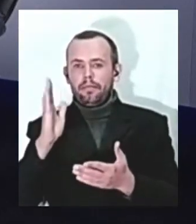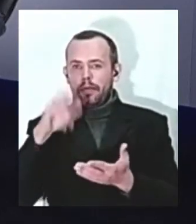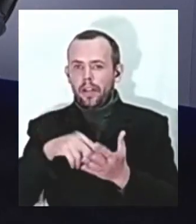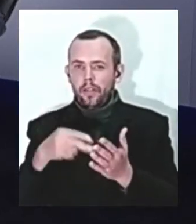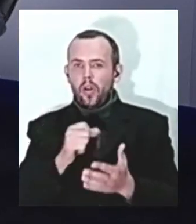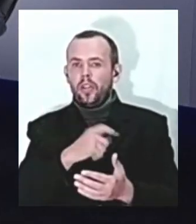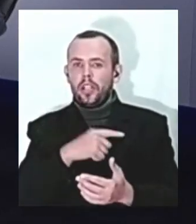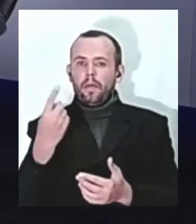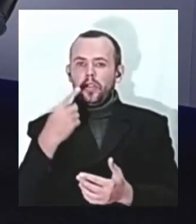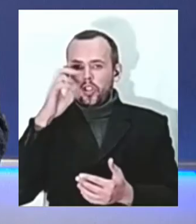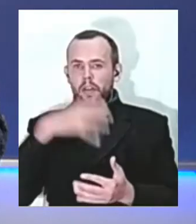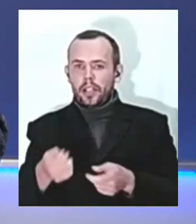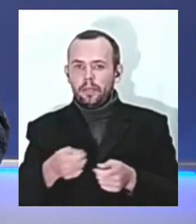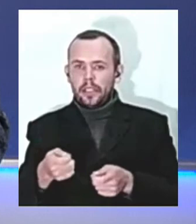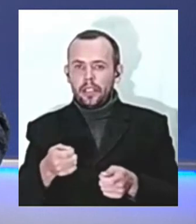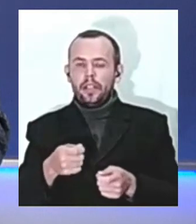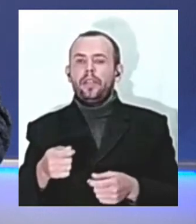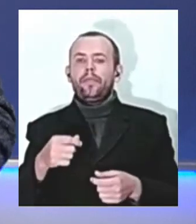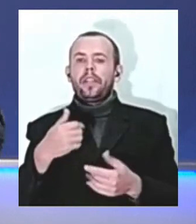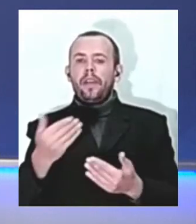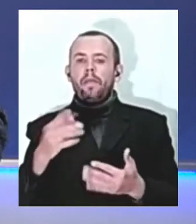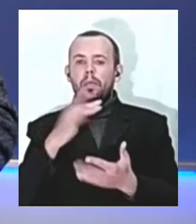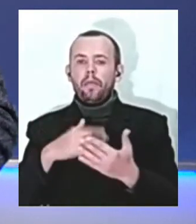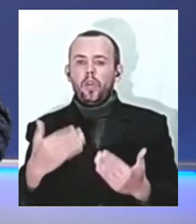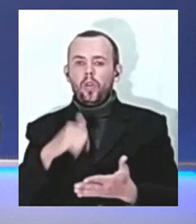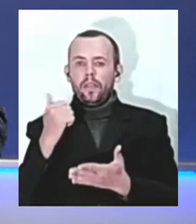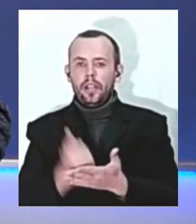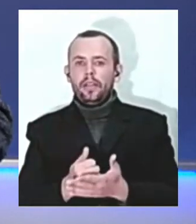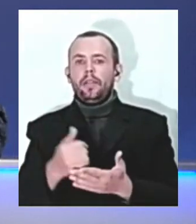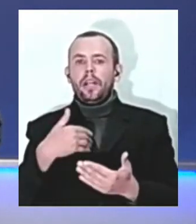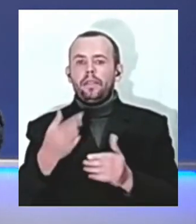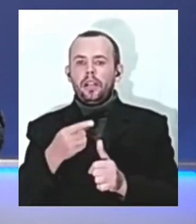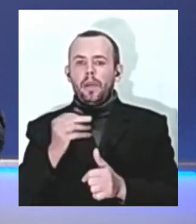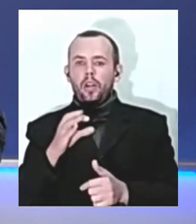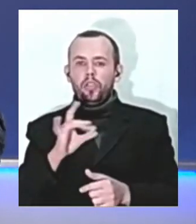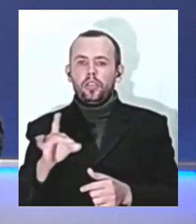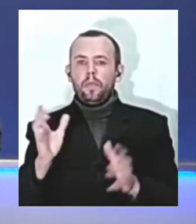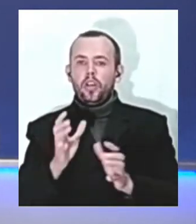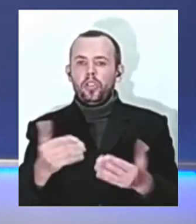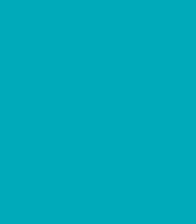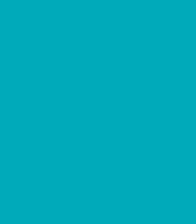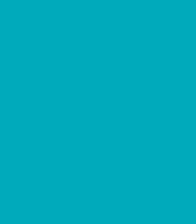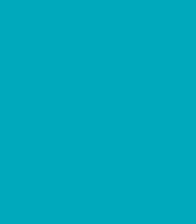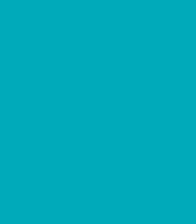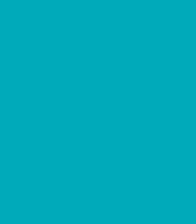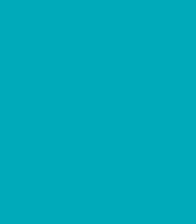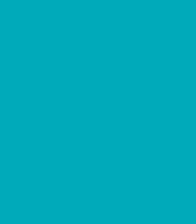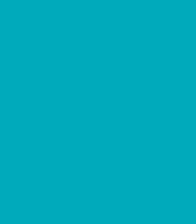державної адміністрації. З вами була програма «Сьогодні головне». Мене звати Михайло Кушнір. Бережіть себе. До наступних ефірів.